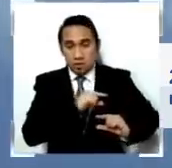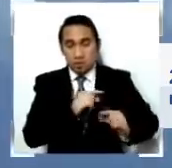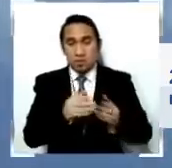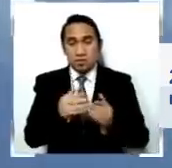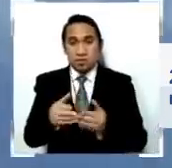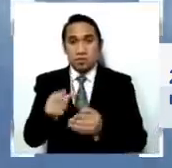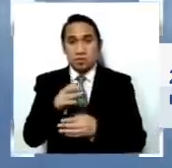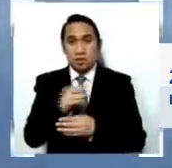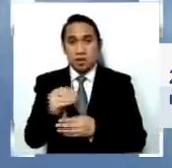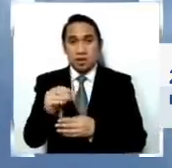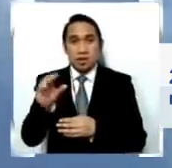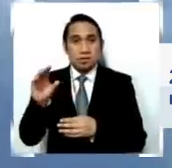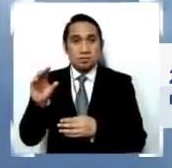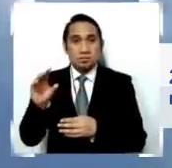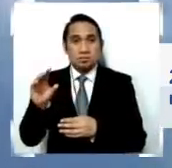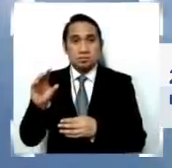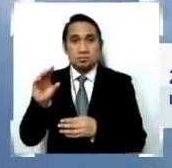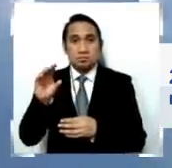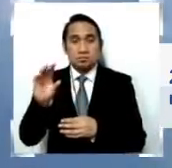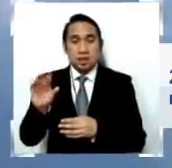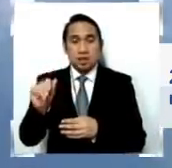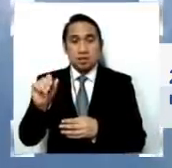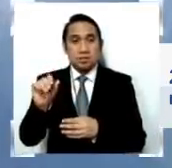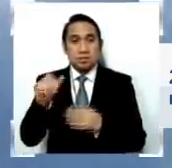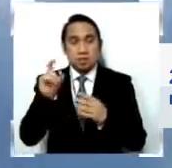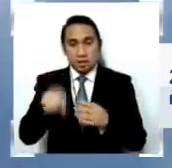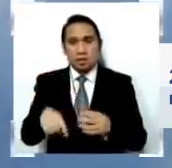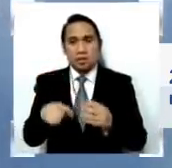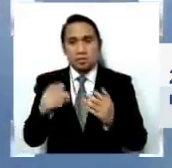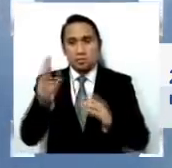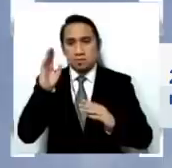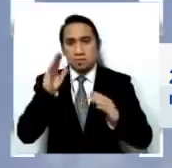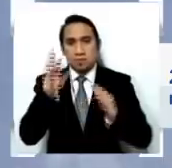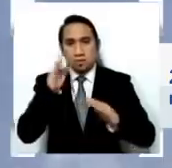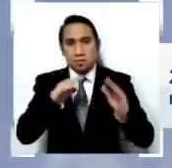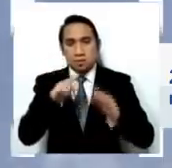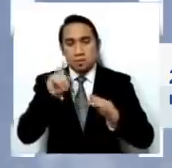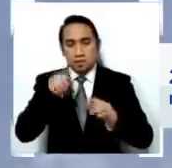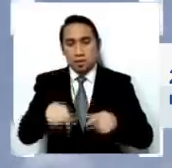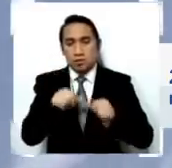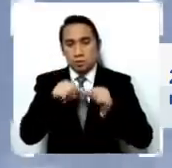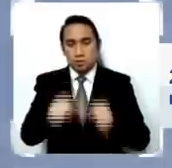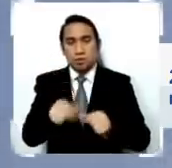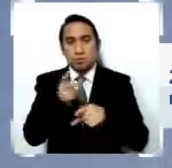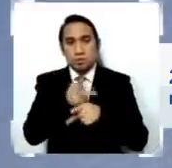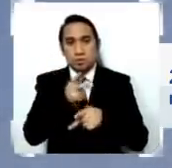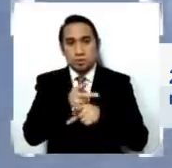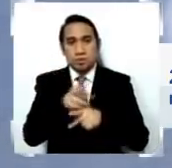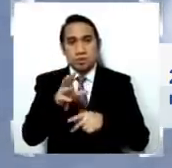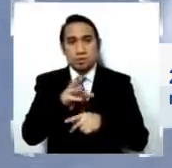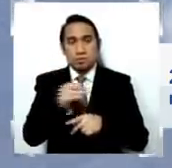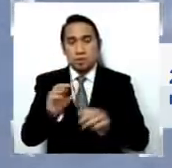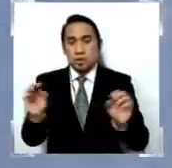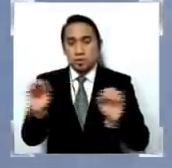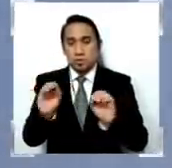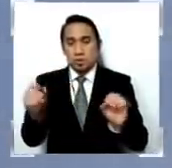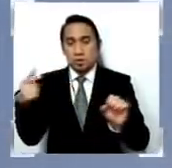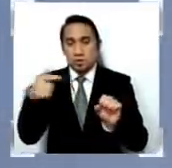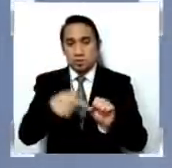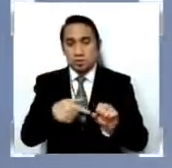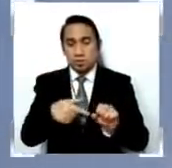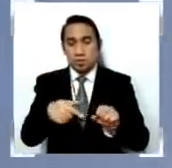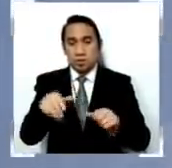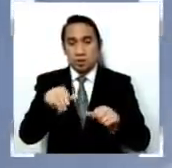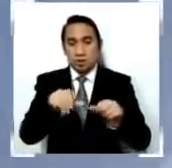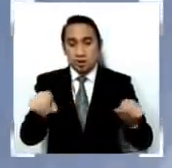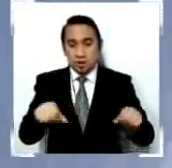Resources. Ang problema, kailangan ng tuloy-tuloy na pagbabantay sa lugar pero walang refueling station ang Pilipinas para sa